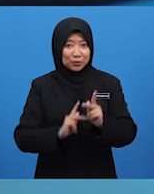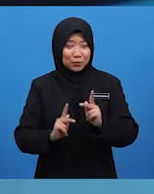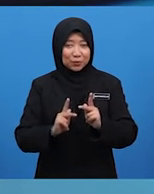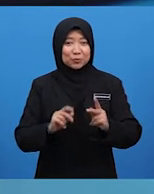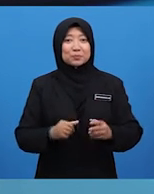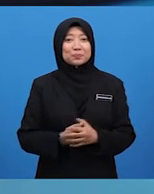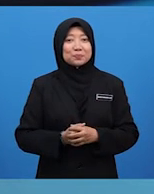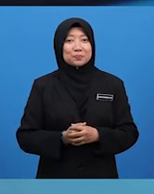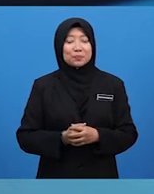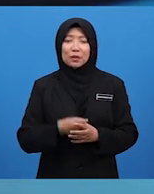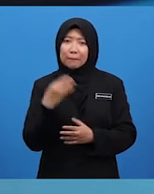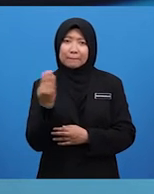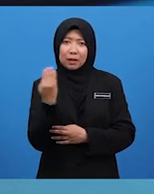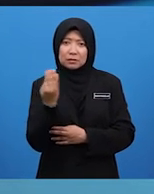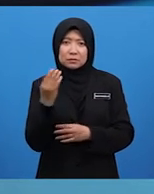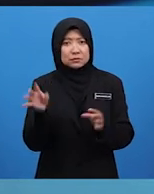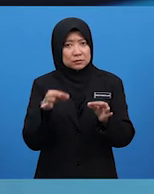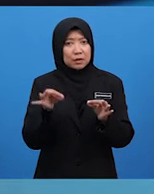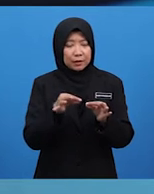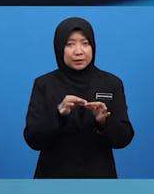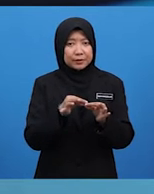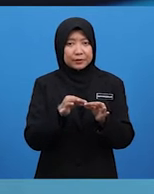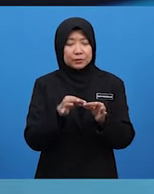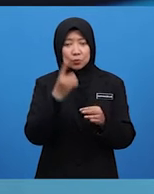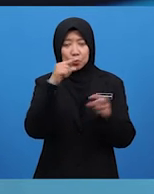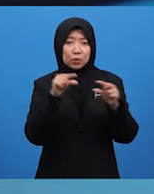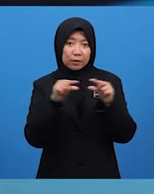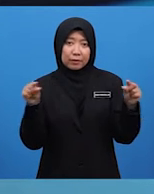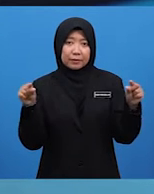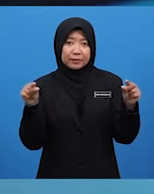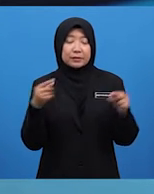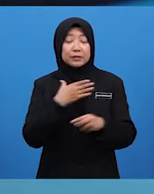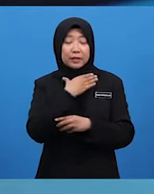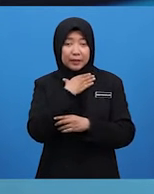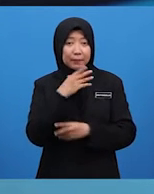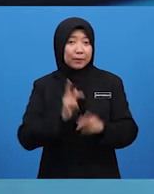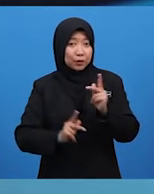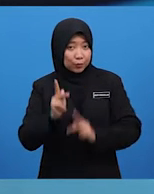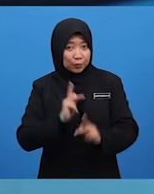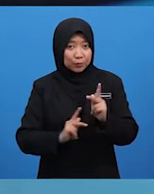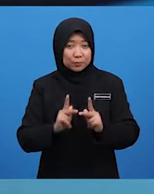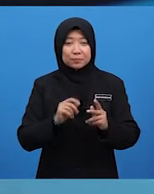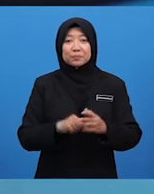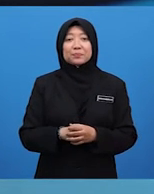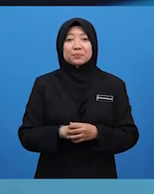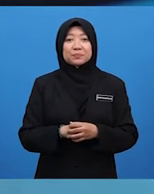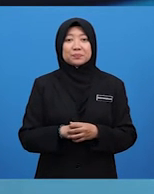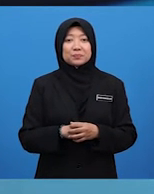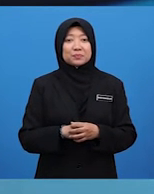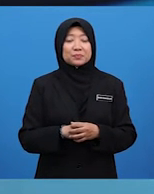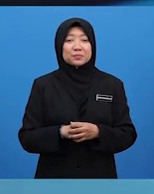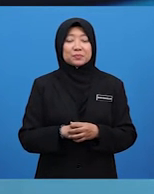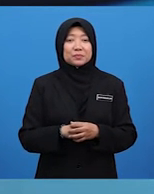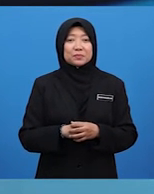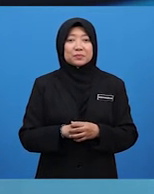Jahitan hiasan yang biasa dijahit pada garis leher baju kurung tradisional ialah tulang belut